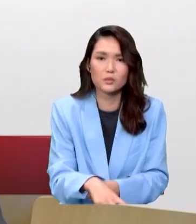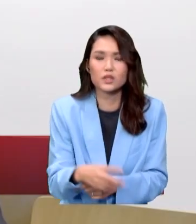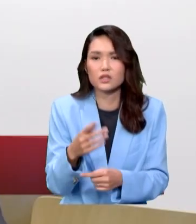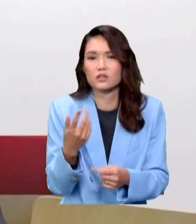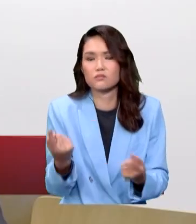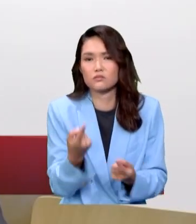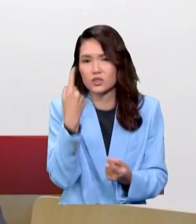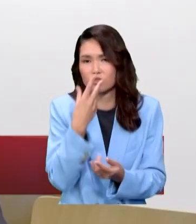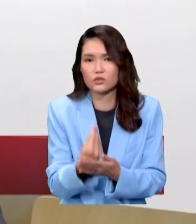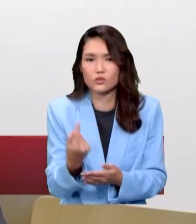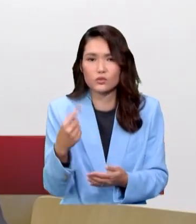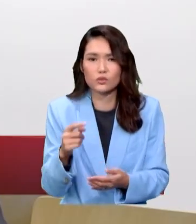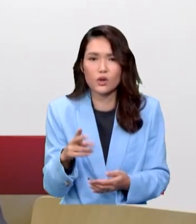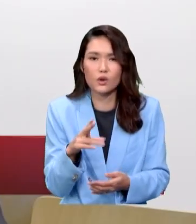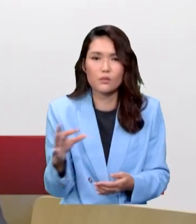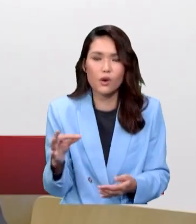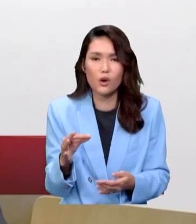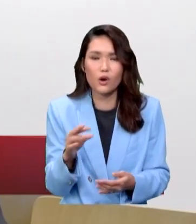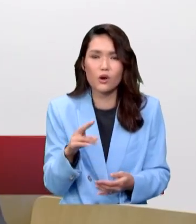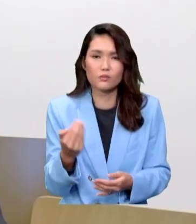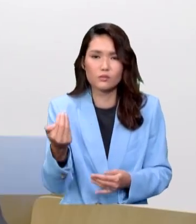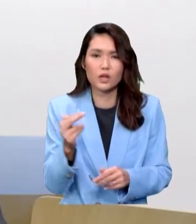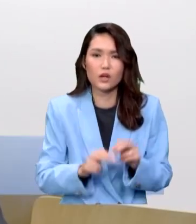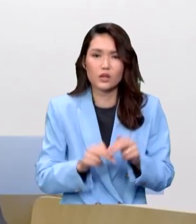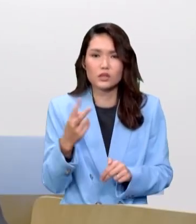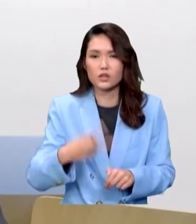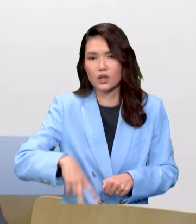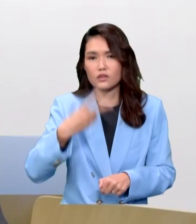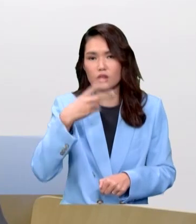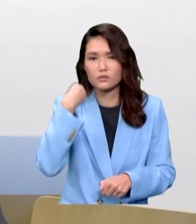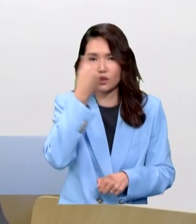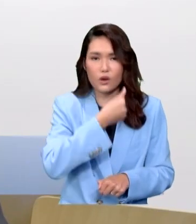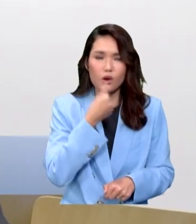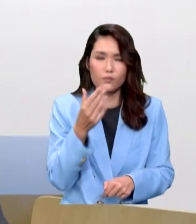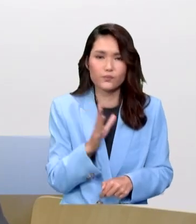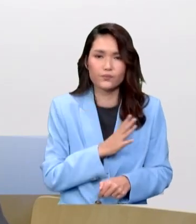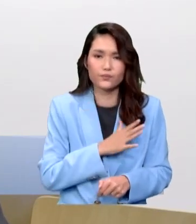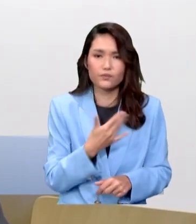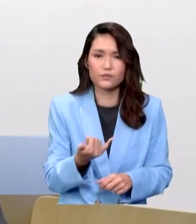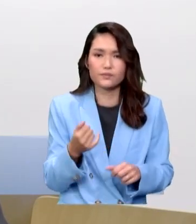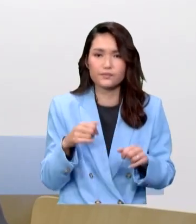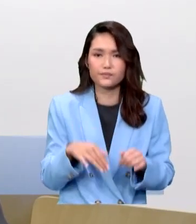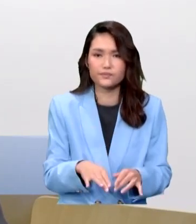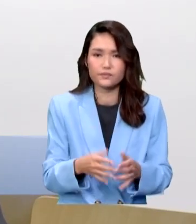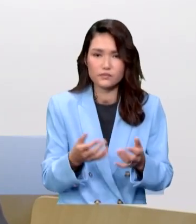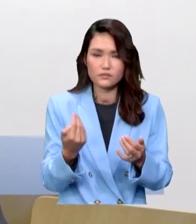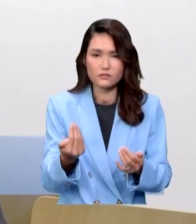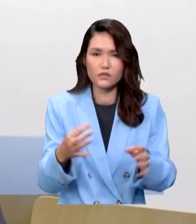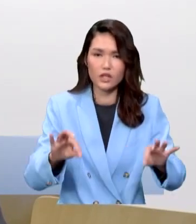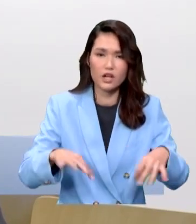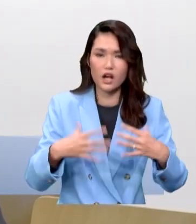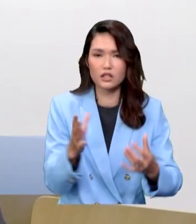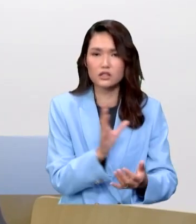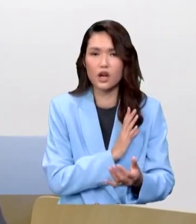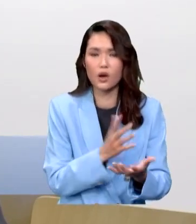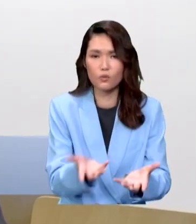самые лица. По поводу строительства КНС. В 2022 году вам это предоставлялось разрешение. Разрешение на строительство